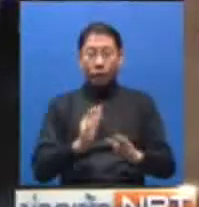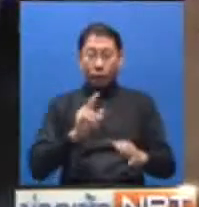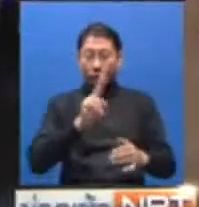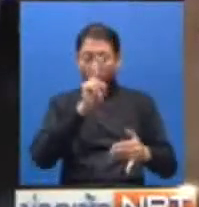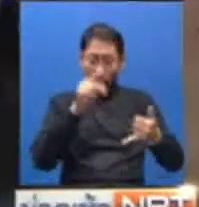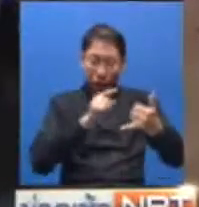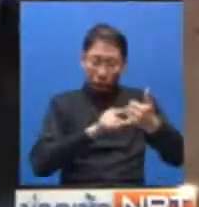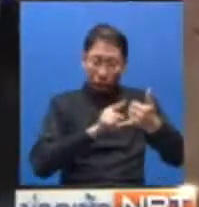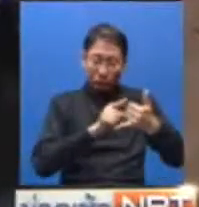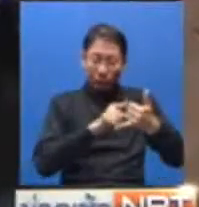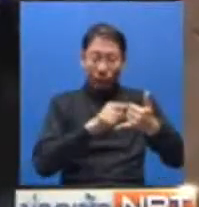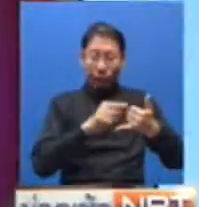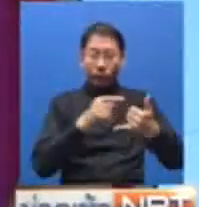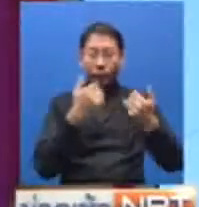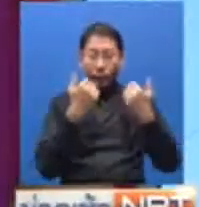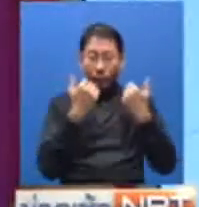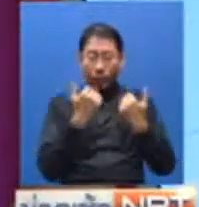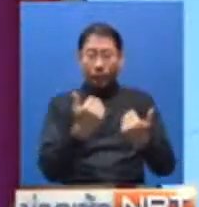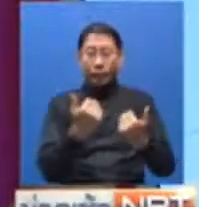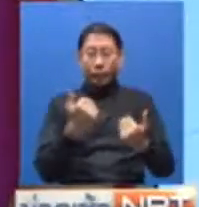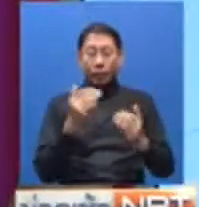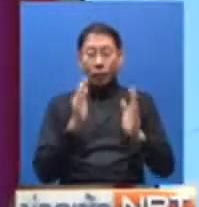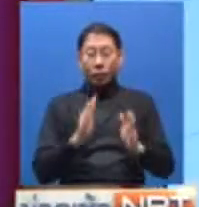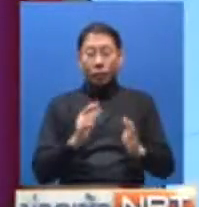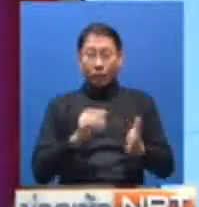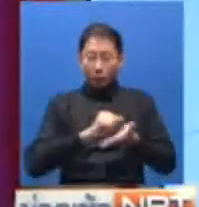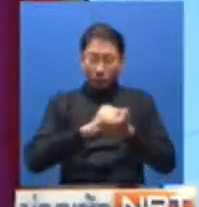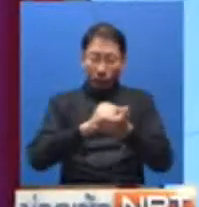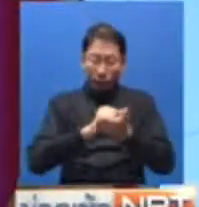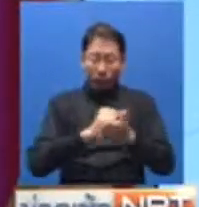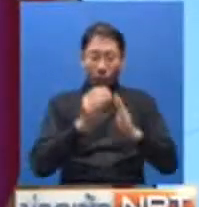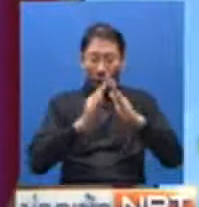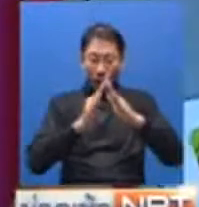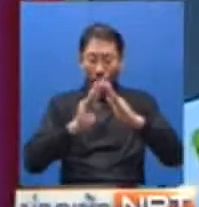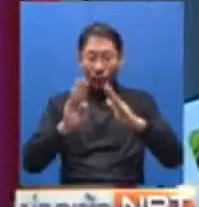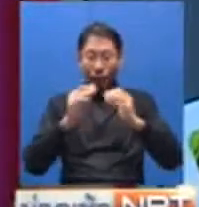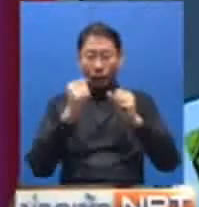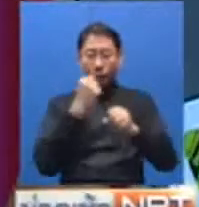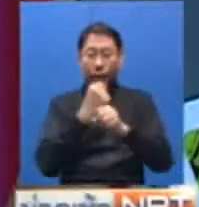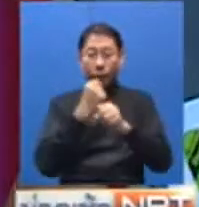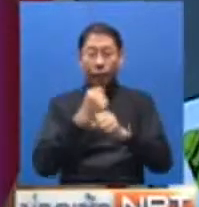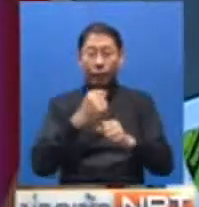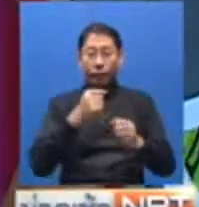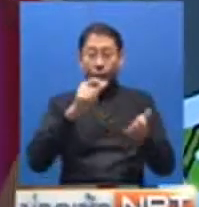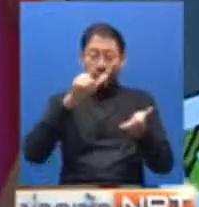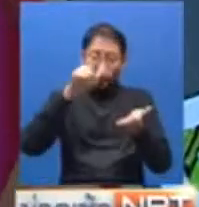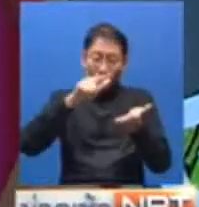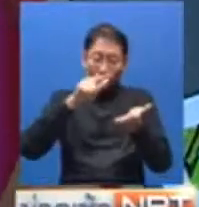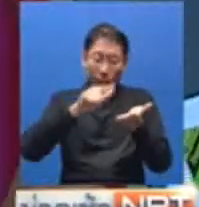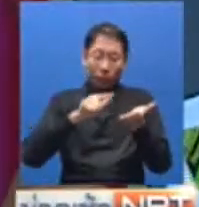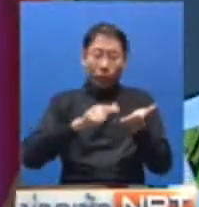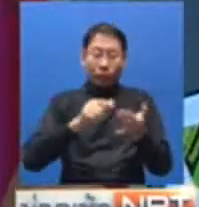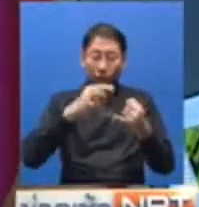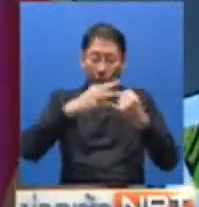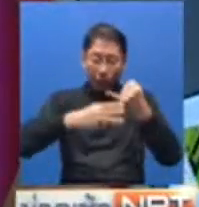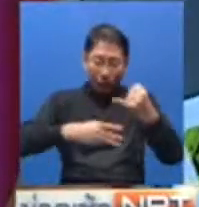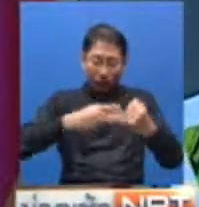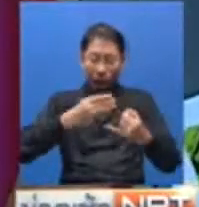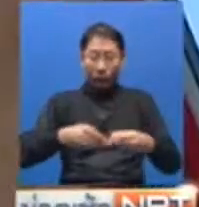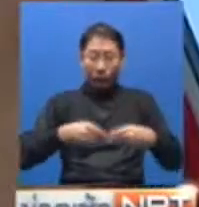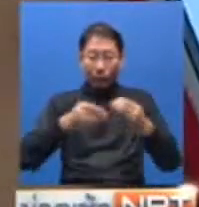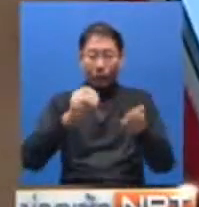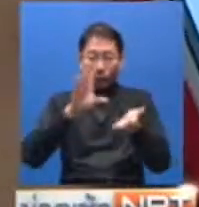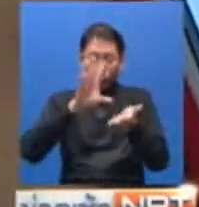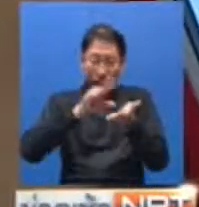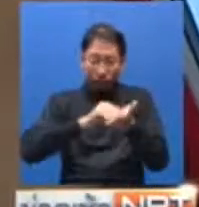ศัพท์มือถือในระบบ Android ผู้ให้บริการค่ายมือถือยังได้สร้างแอปพลิเคชันลบ SMS ไวรัสเพื่อให้ลูกค้าได้ดาวน์โหล